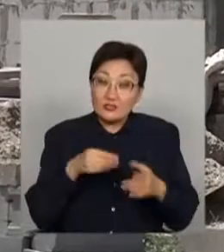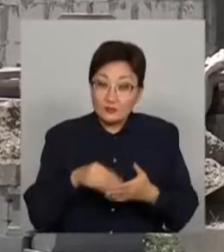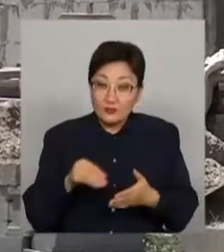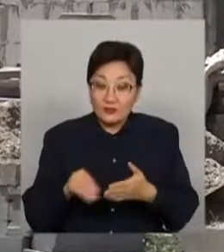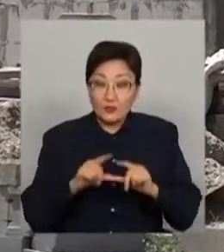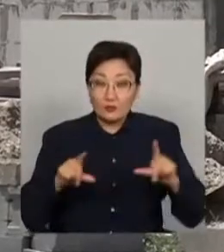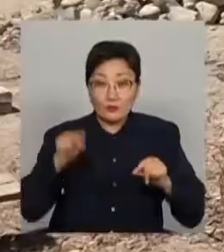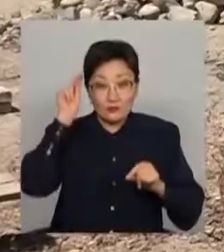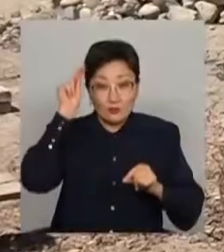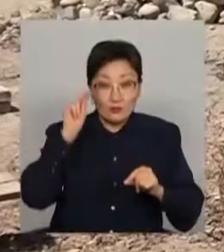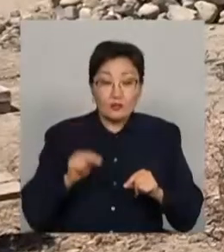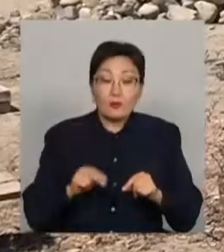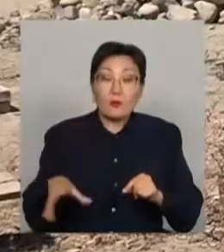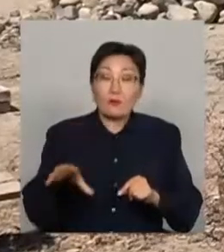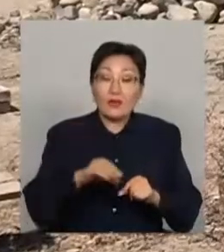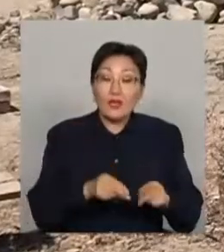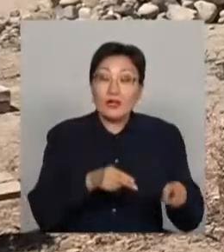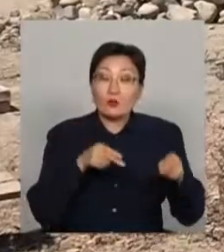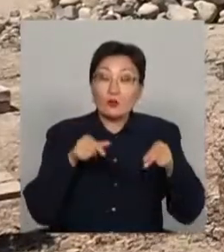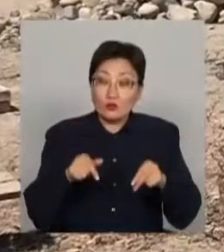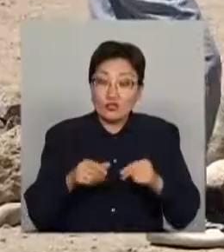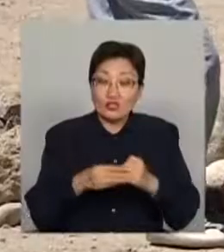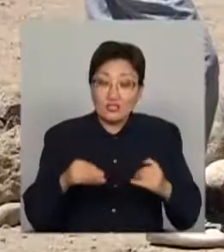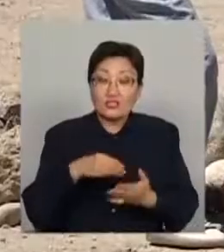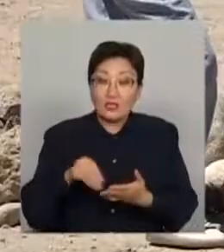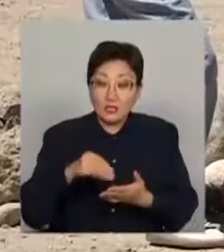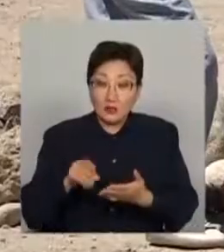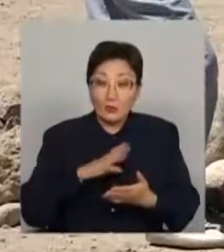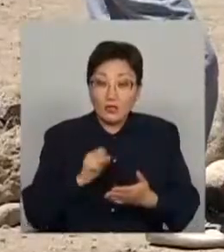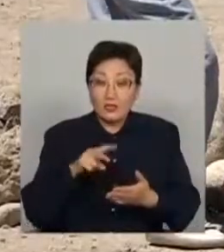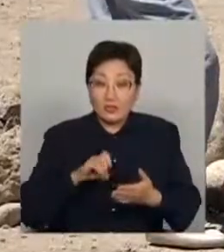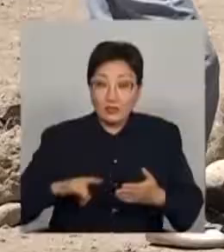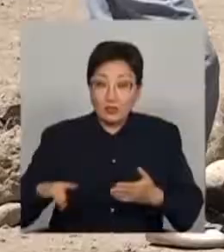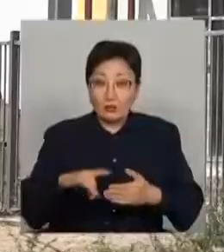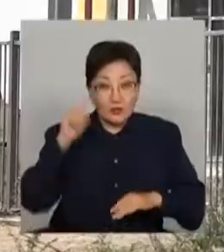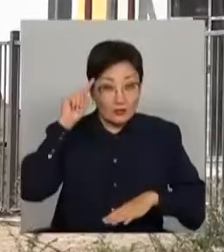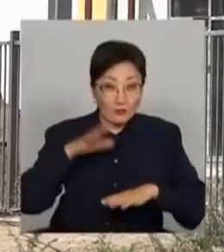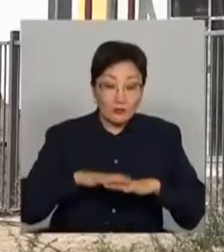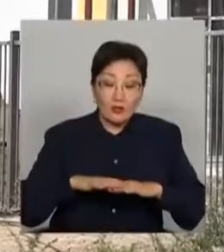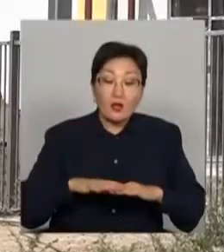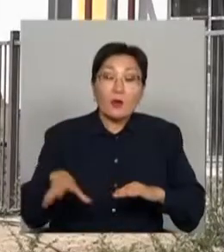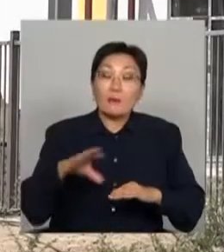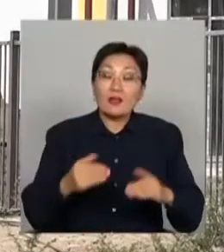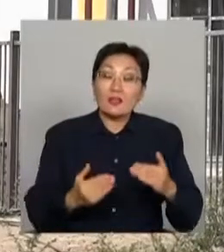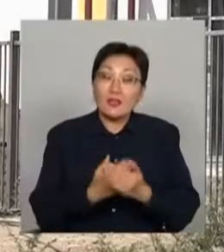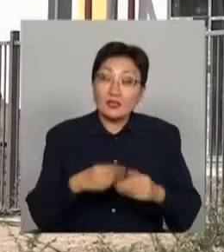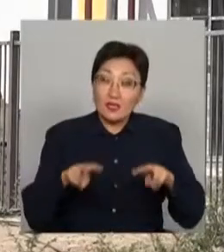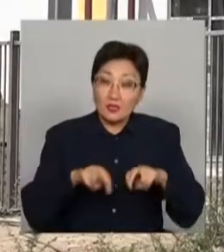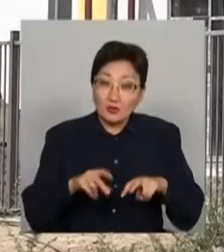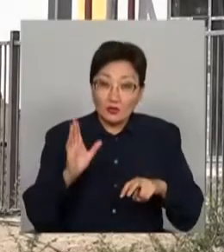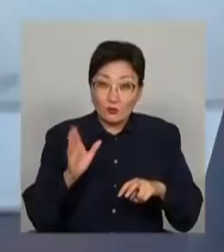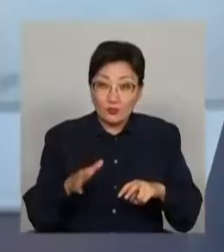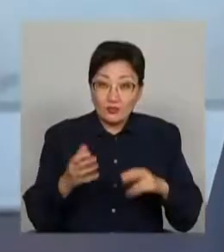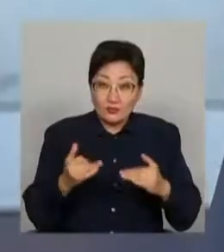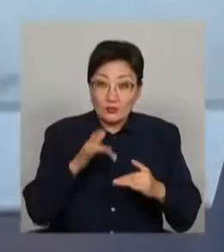білім ордасына бола үдере көшіп келіп едік дейді осы маңға. Ал Алатау ауданының әкімдік өкілі бәрі қайта қаралатынын айтты. Қазіргі